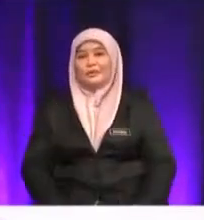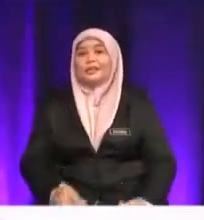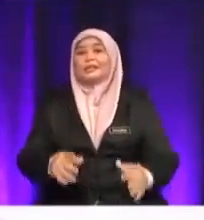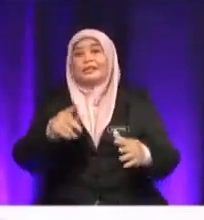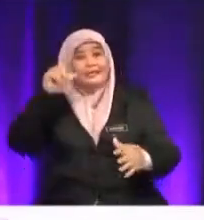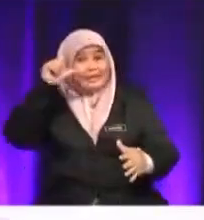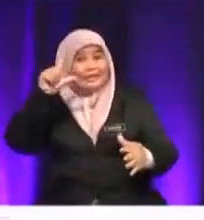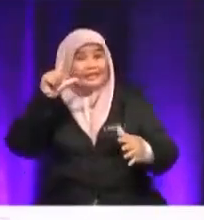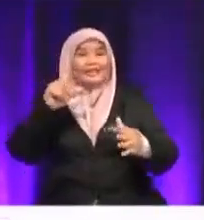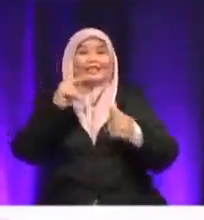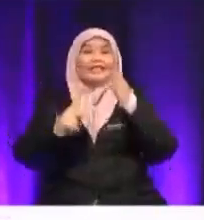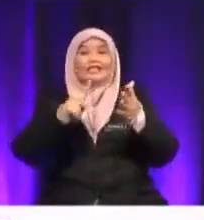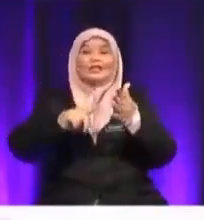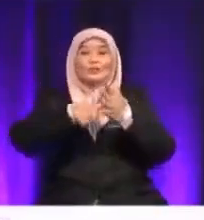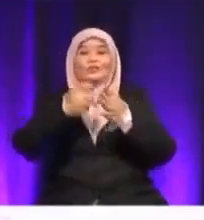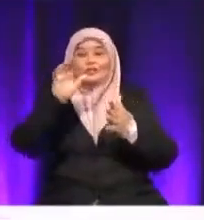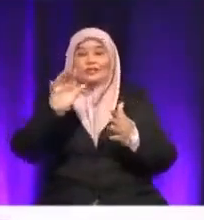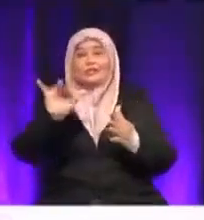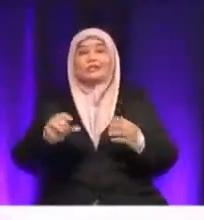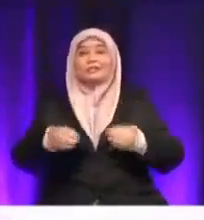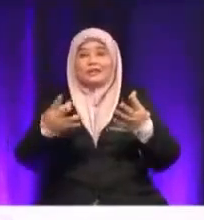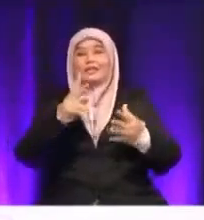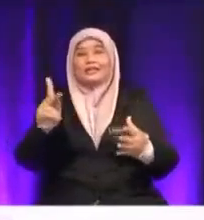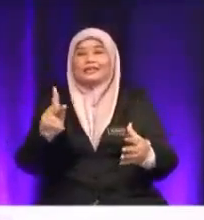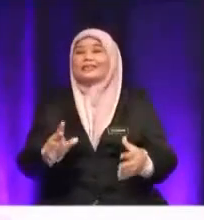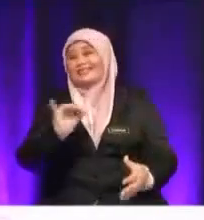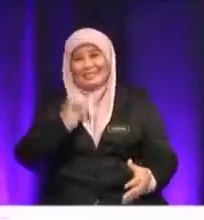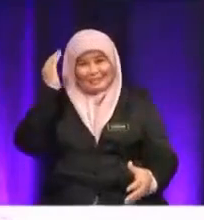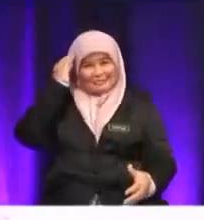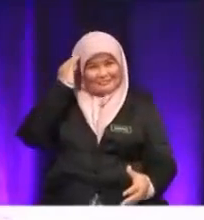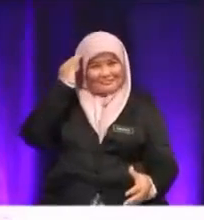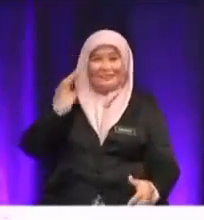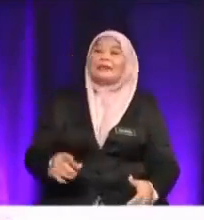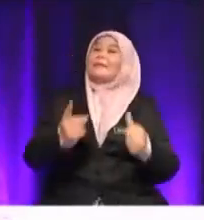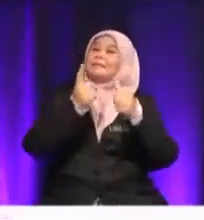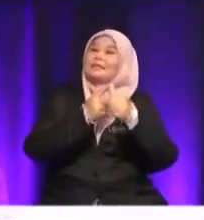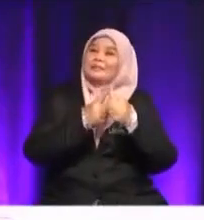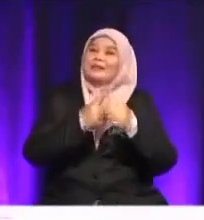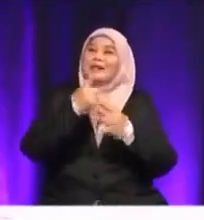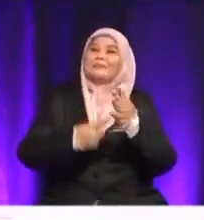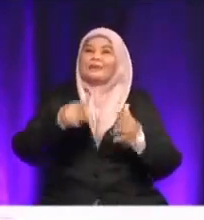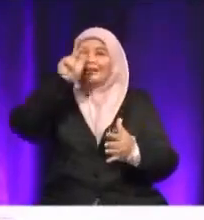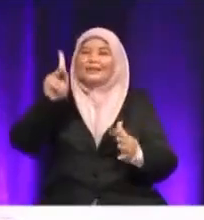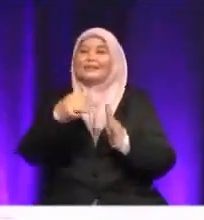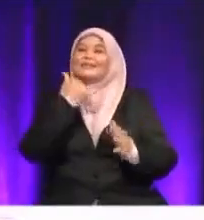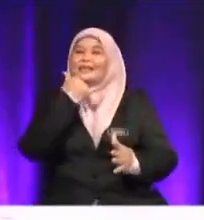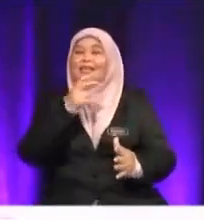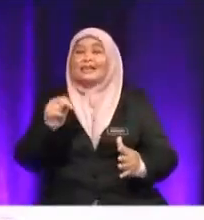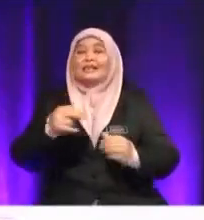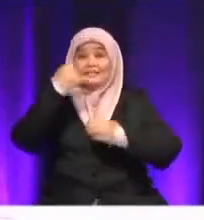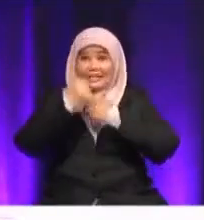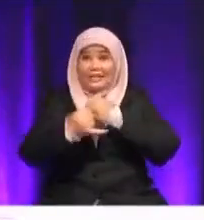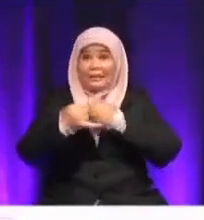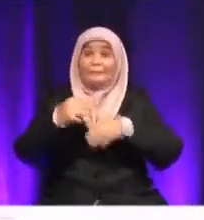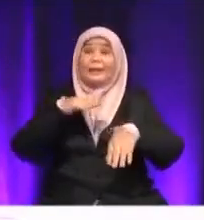yang diberikan. Okey ustaz, saya rasa saya dah tahu dah. Okey, silakan. Okey, yang pertama, apakah kesalahan jenayah pada hadis